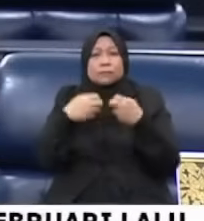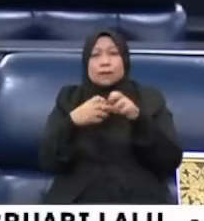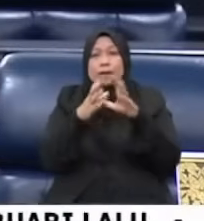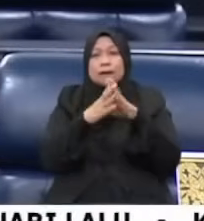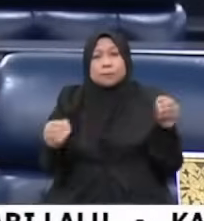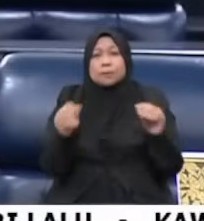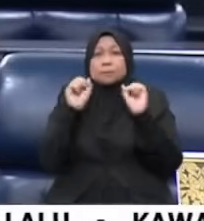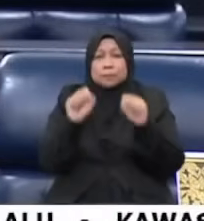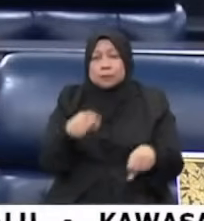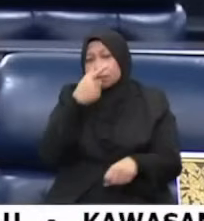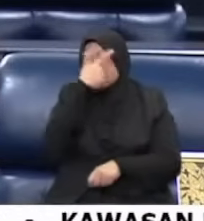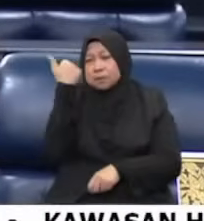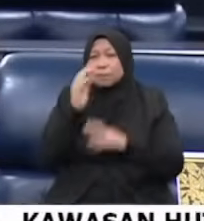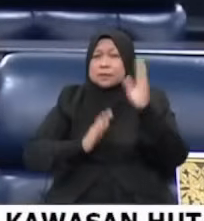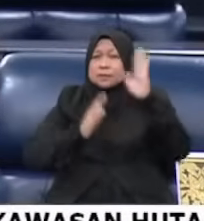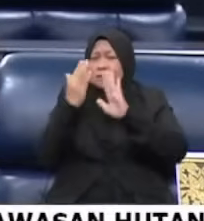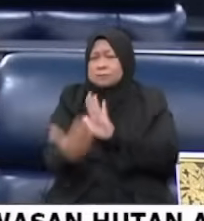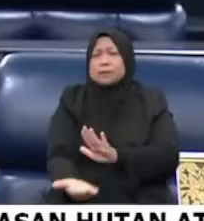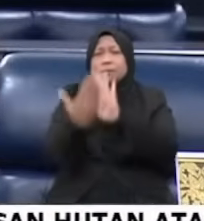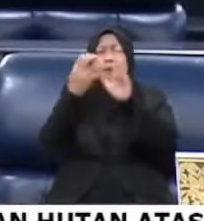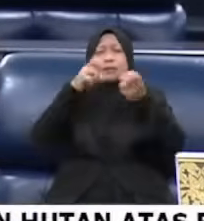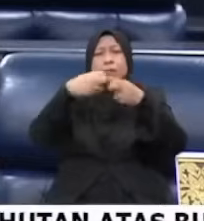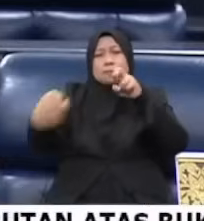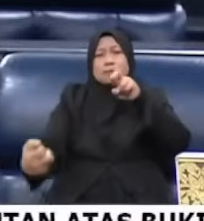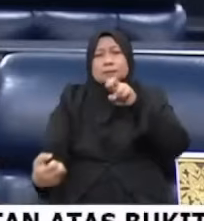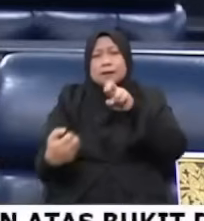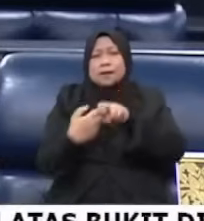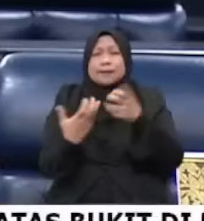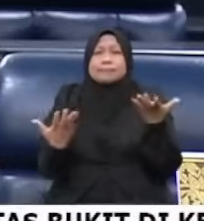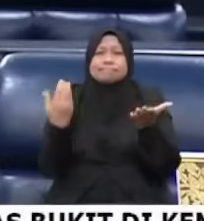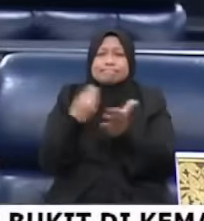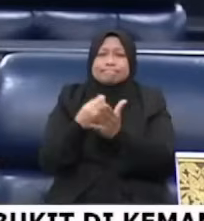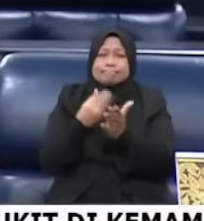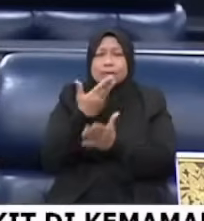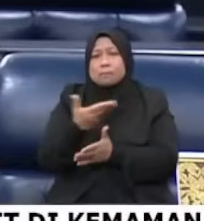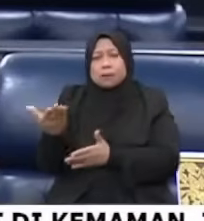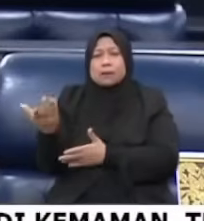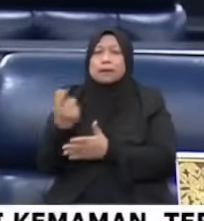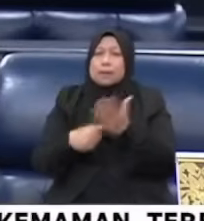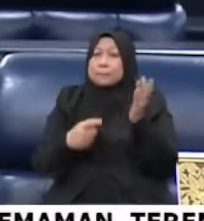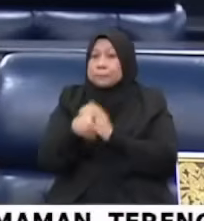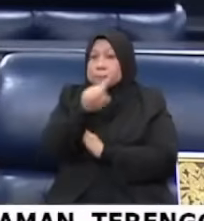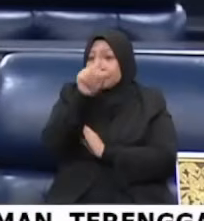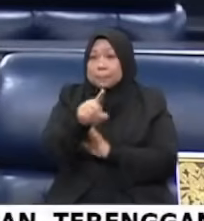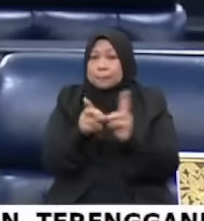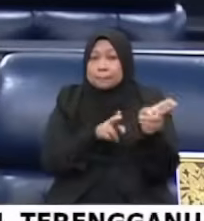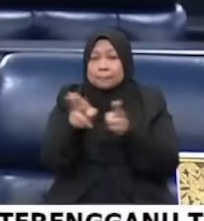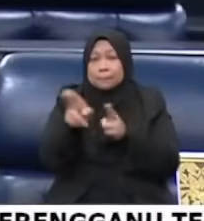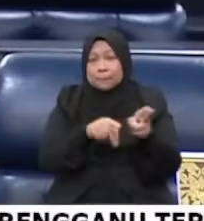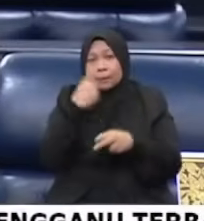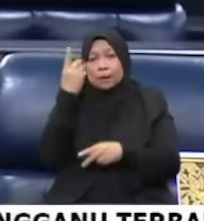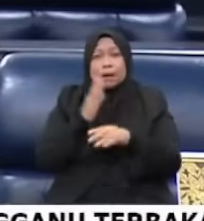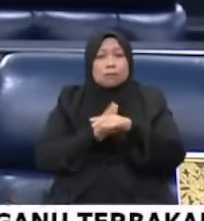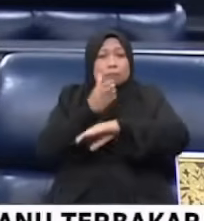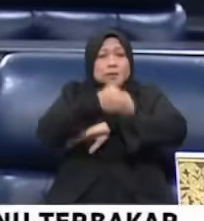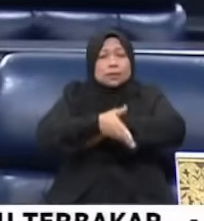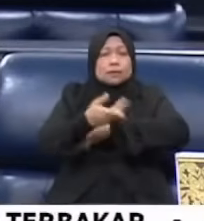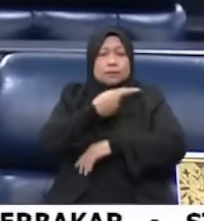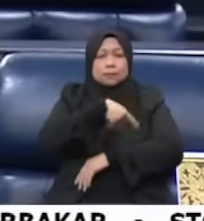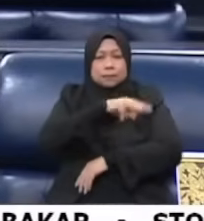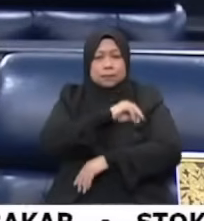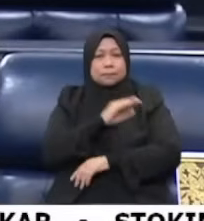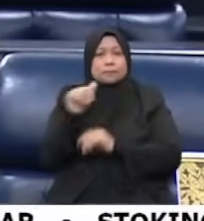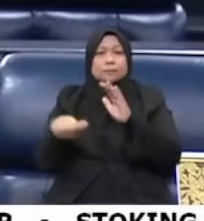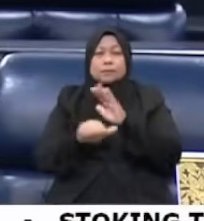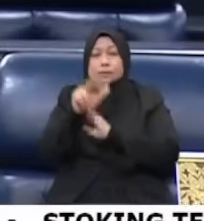ini yang boleh menyebabkan negara berdepan dengan masalah rantaian bekalan pada masa akan datang dan Apakah usaha rentas Kementerian bersama